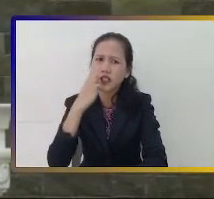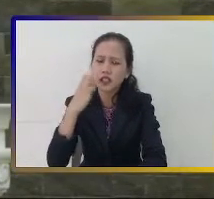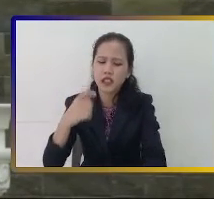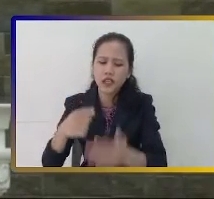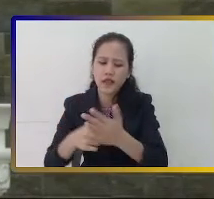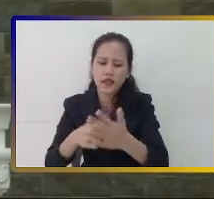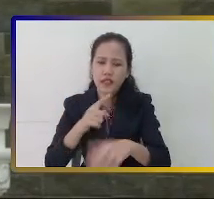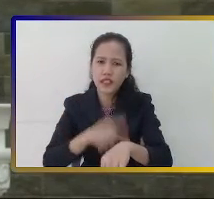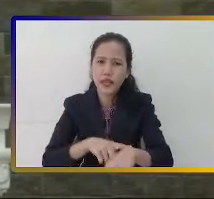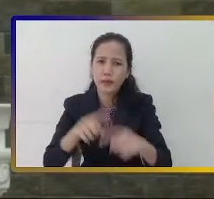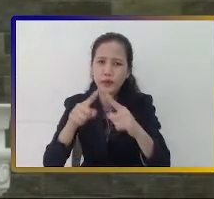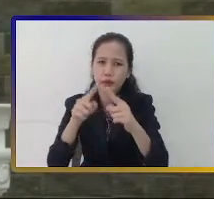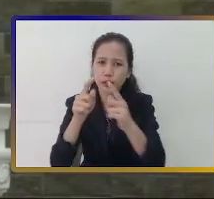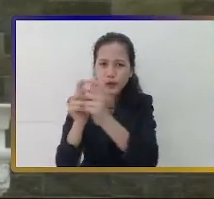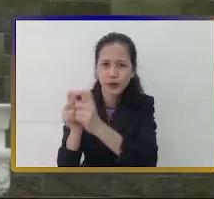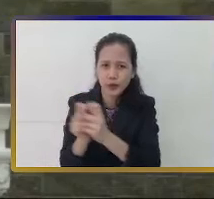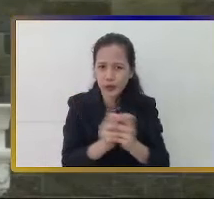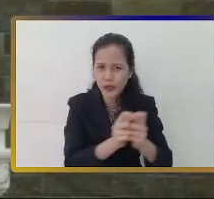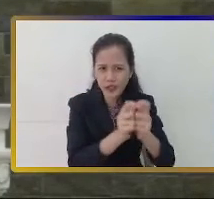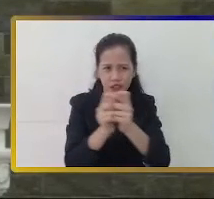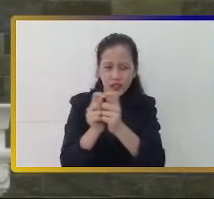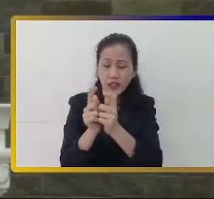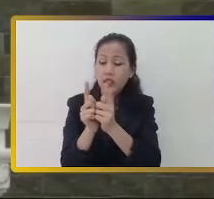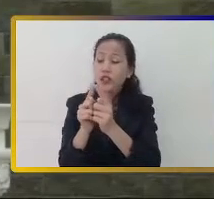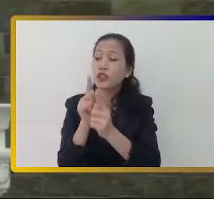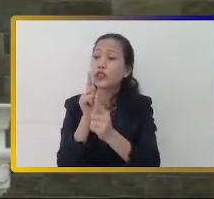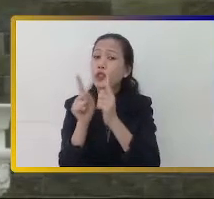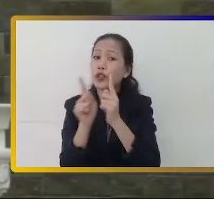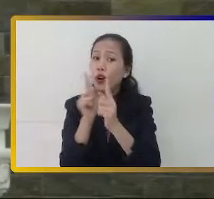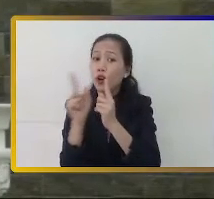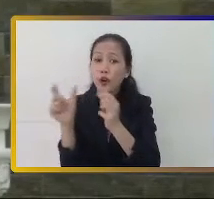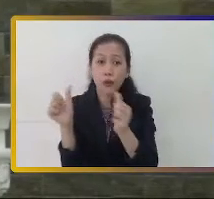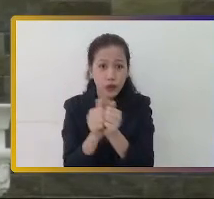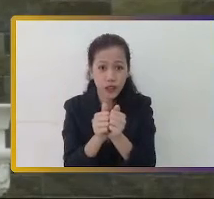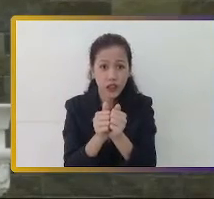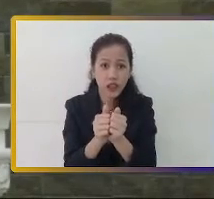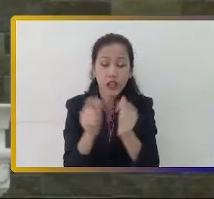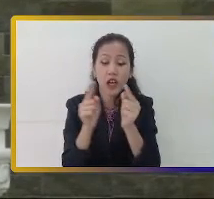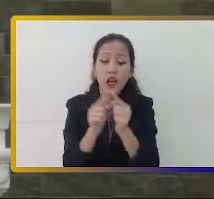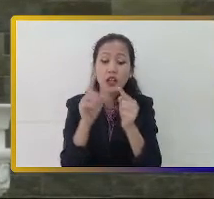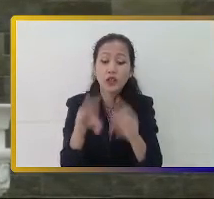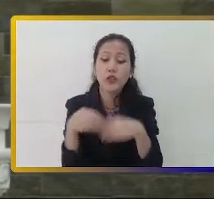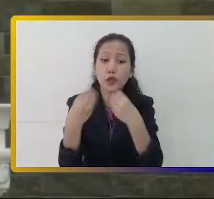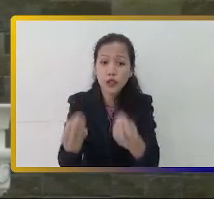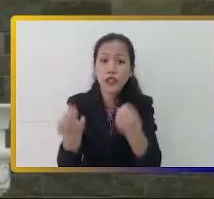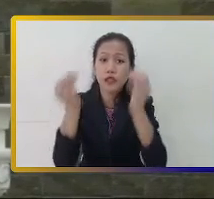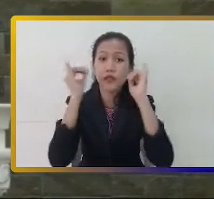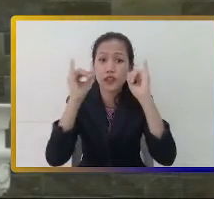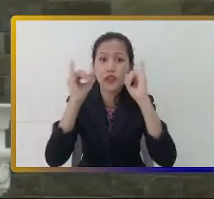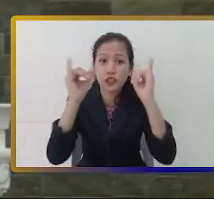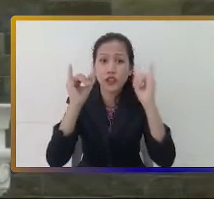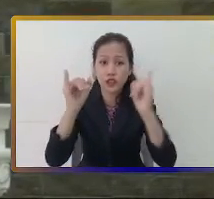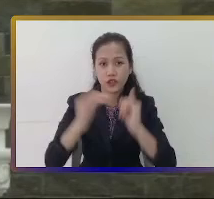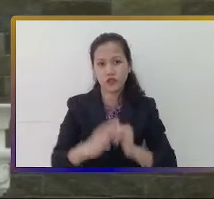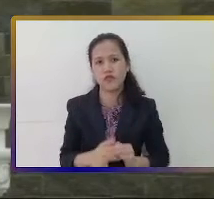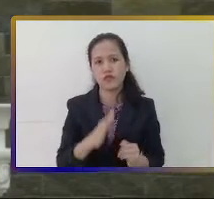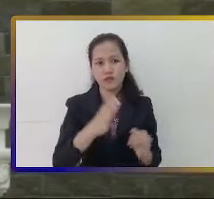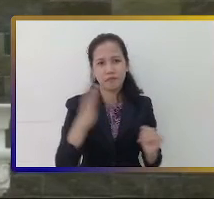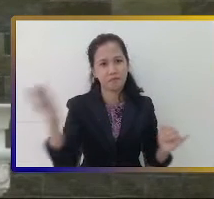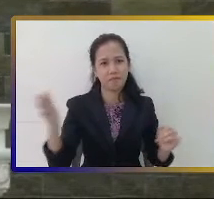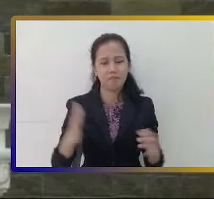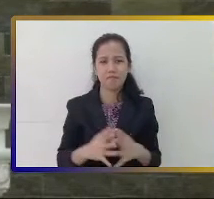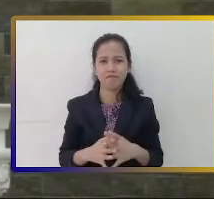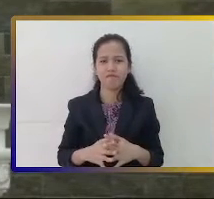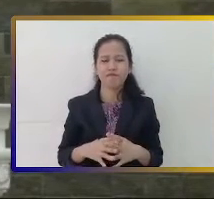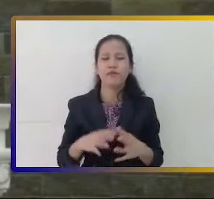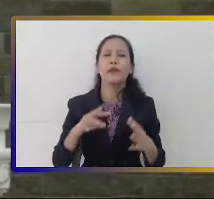magsama-sama. Para mag-usap. Para magbigay ako ng instruction sa inyo, mga anak ko.